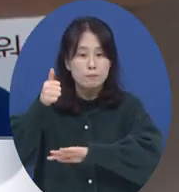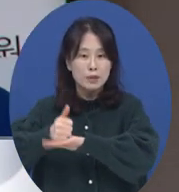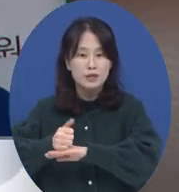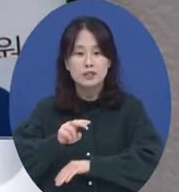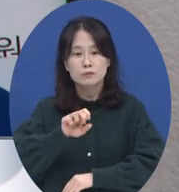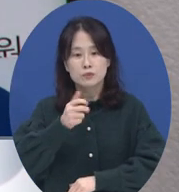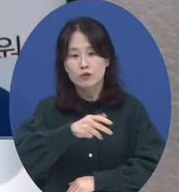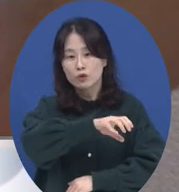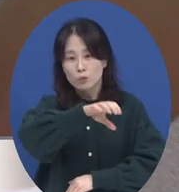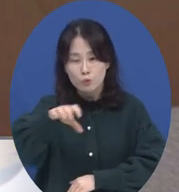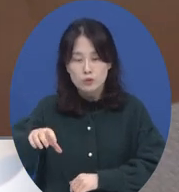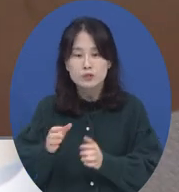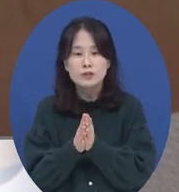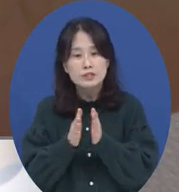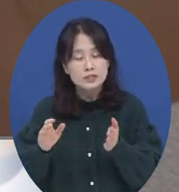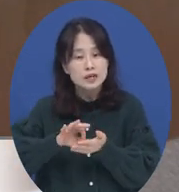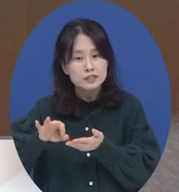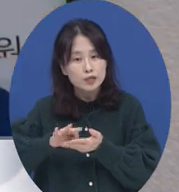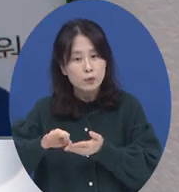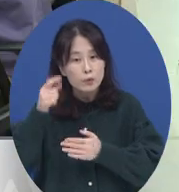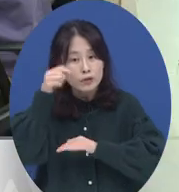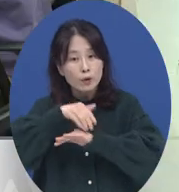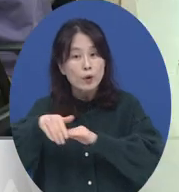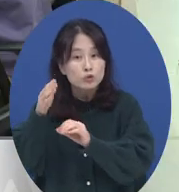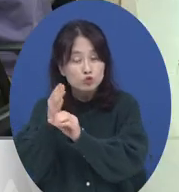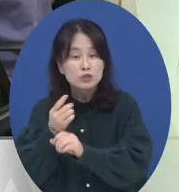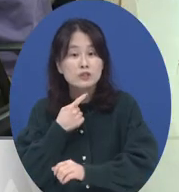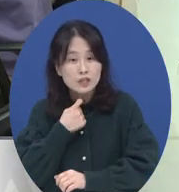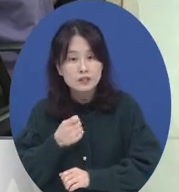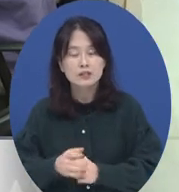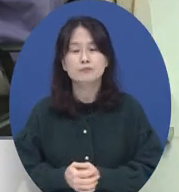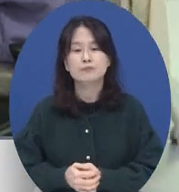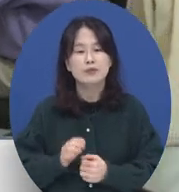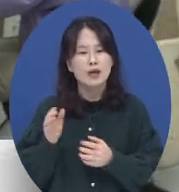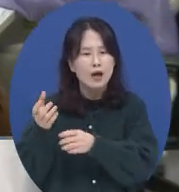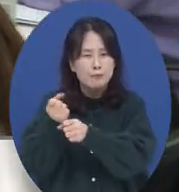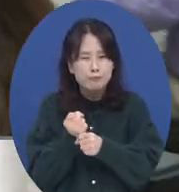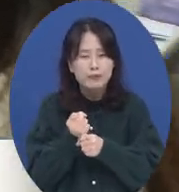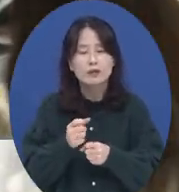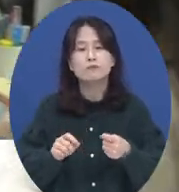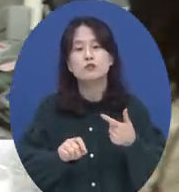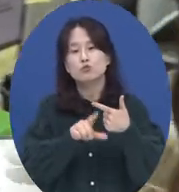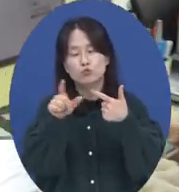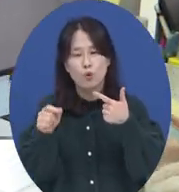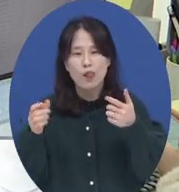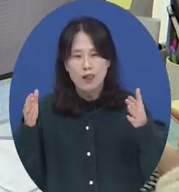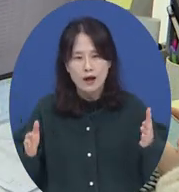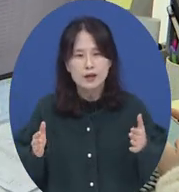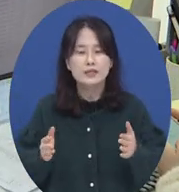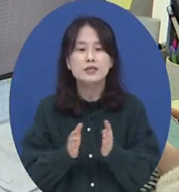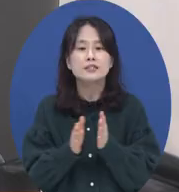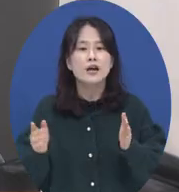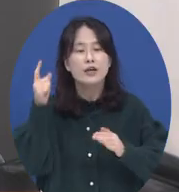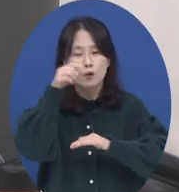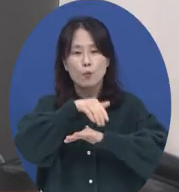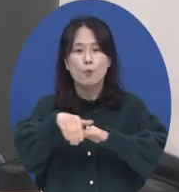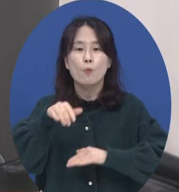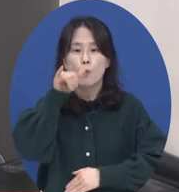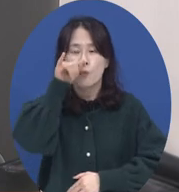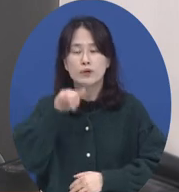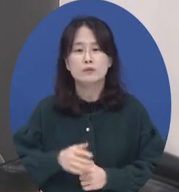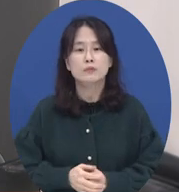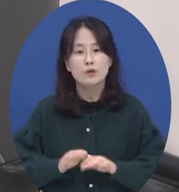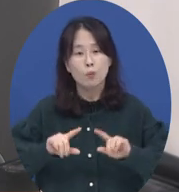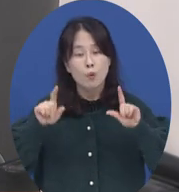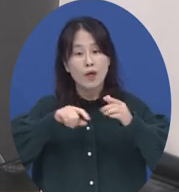28개 시군에서 이용할 수 있도록 계획을 잡았었는데 앞당겨 상반기 론칭으로 속도를 내고 있습니다. 올해